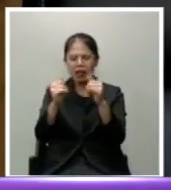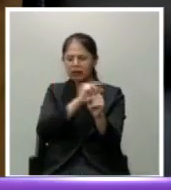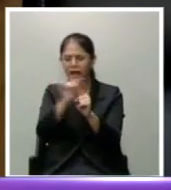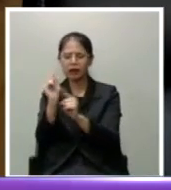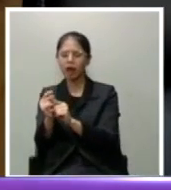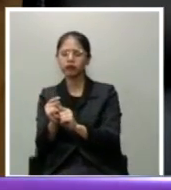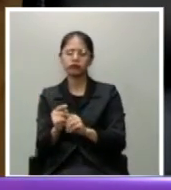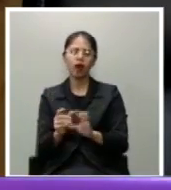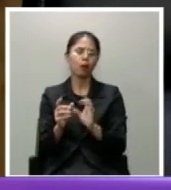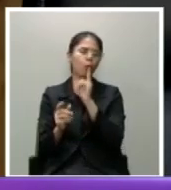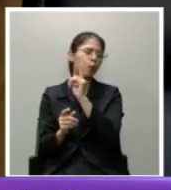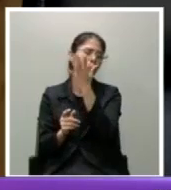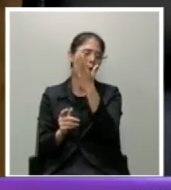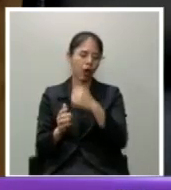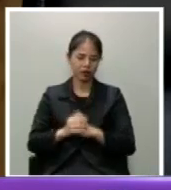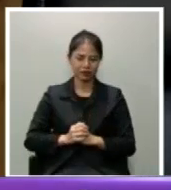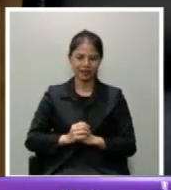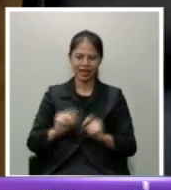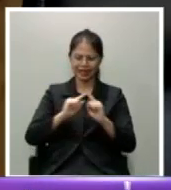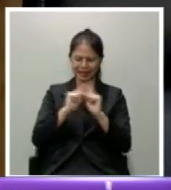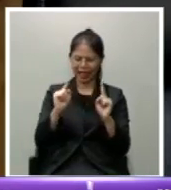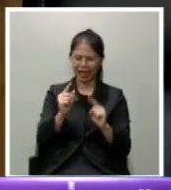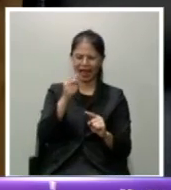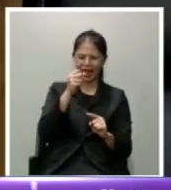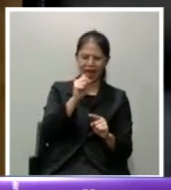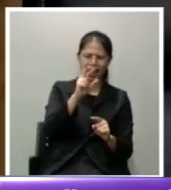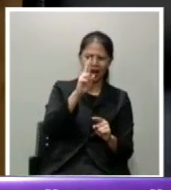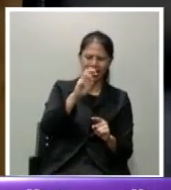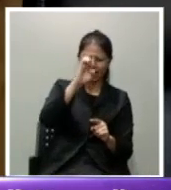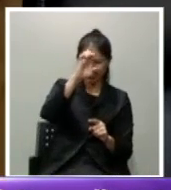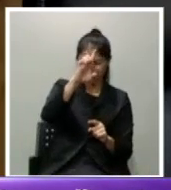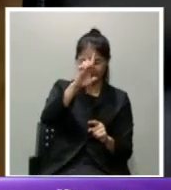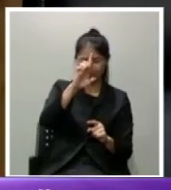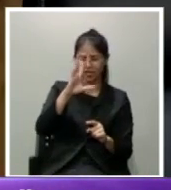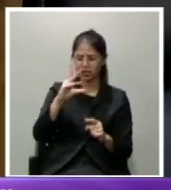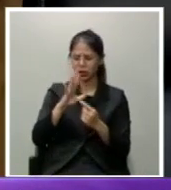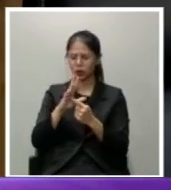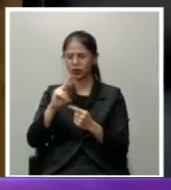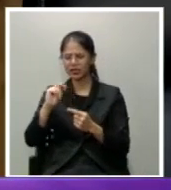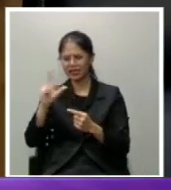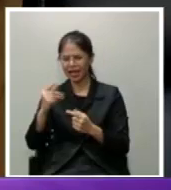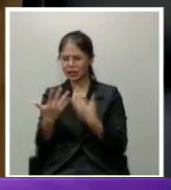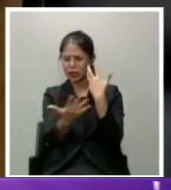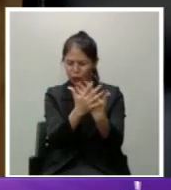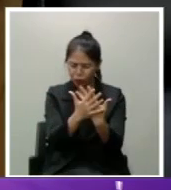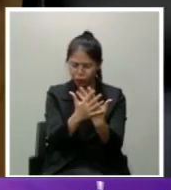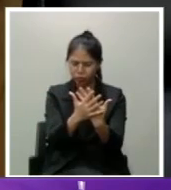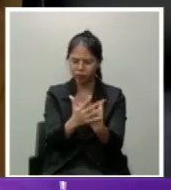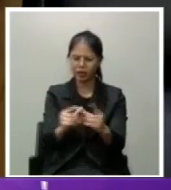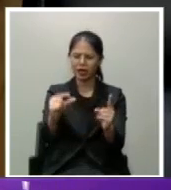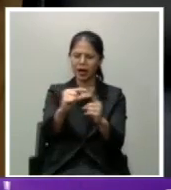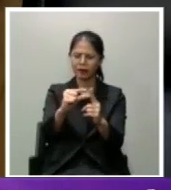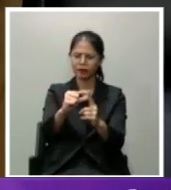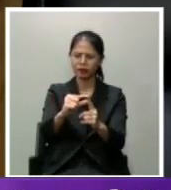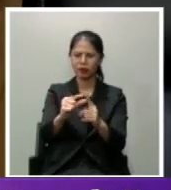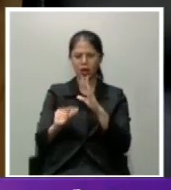ก็ไม่ได้ว่าอะไรแต่คำว่าศรีถนนชัยติดคุกคำว่าล้างคุกไว้เตรียมรอศรีถนนชัยเนี่ยเมื่อท่